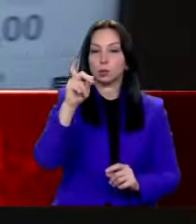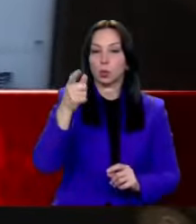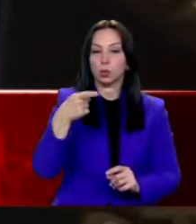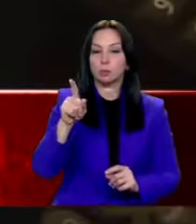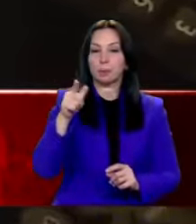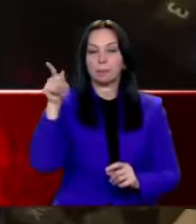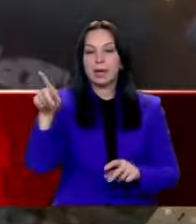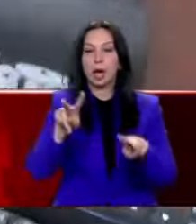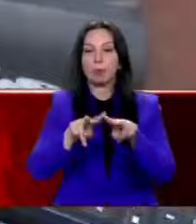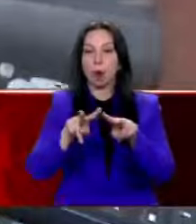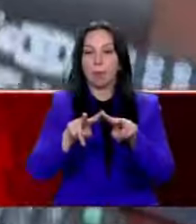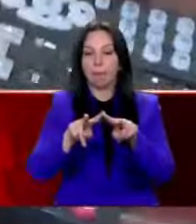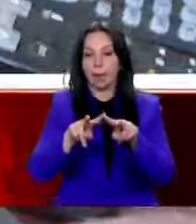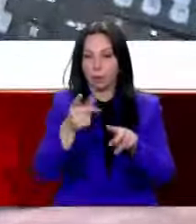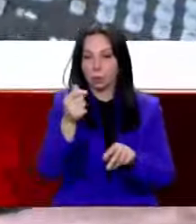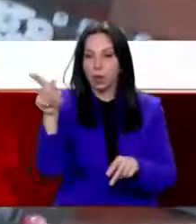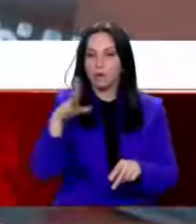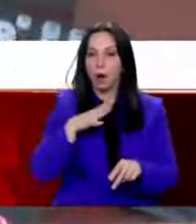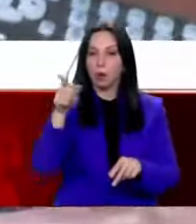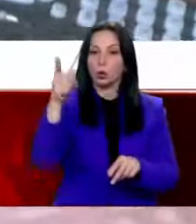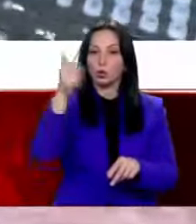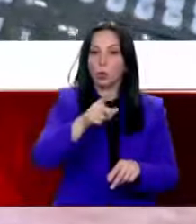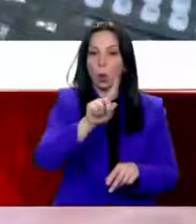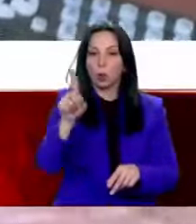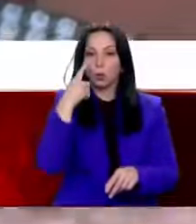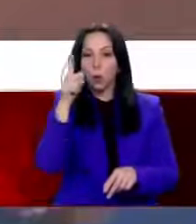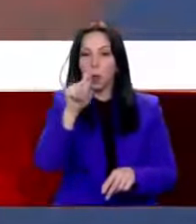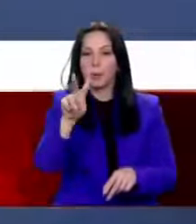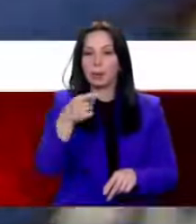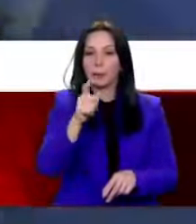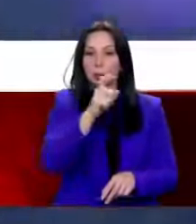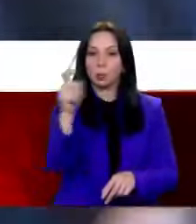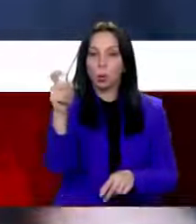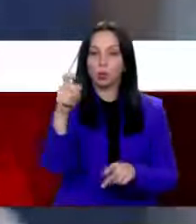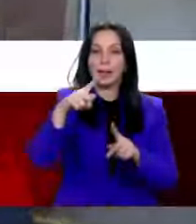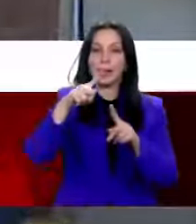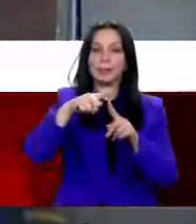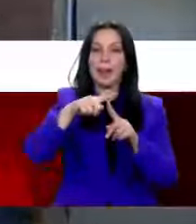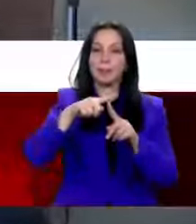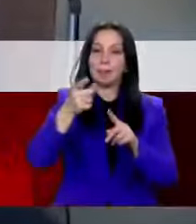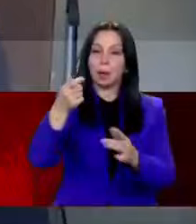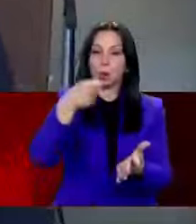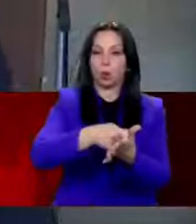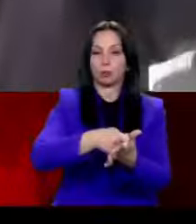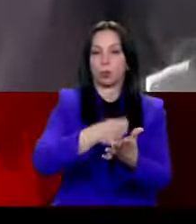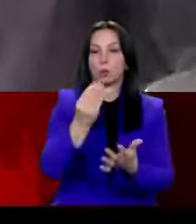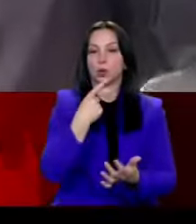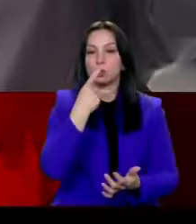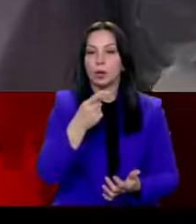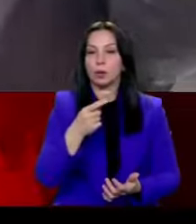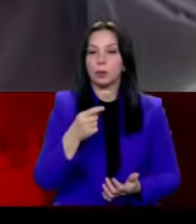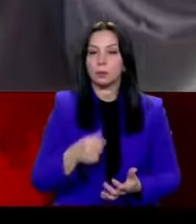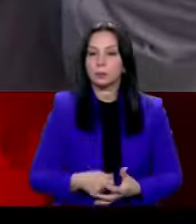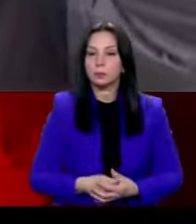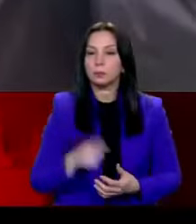liralık bir muammen bedel belirlemiş ve onun %10'u nispetinde 17 bin 900 liralık bir teminat yatırılması gerektiğini belirtmiş. Yarın birisi